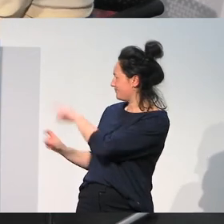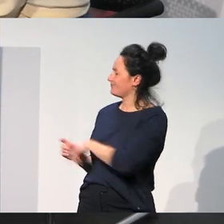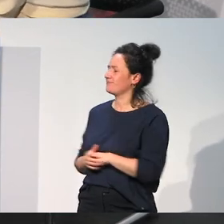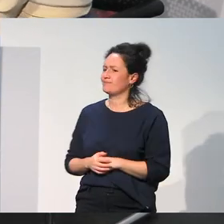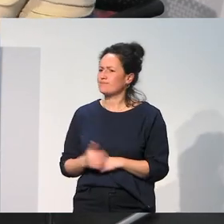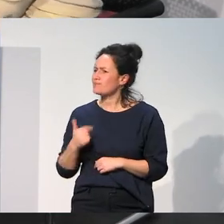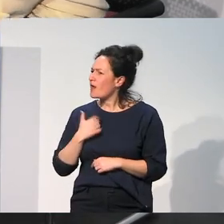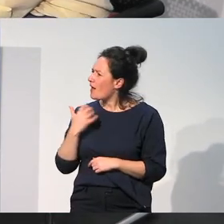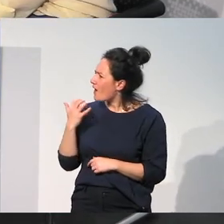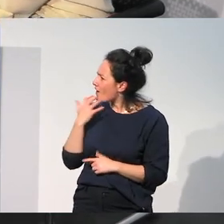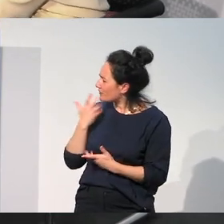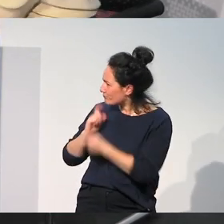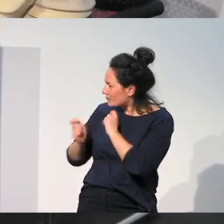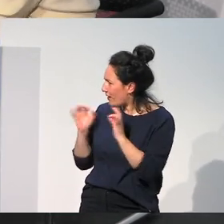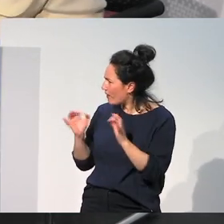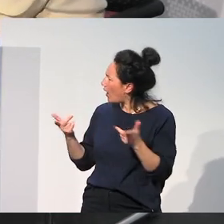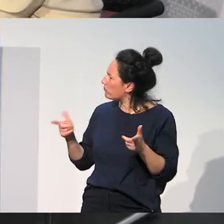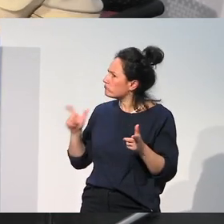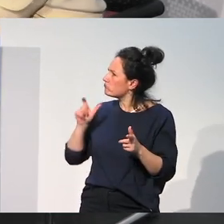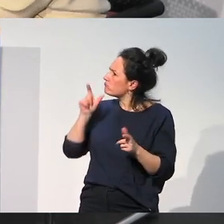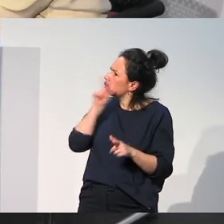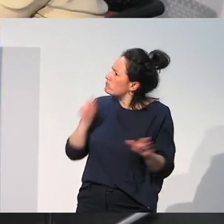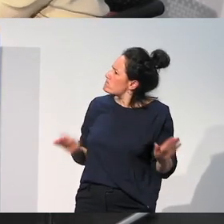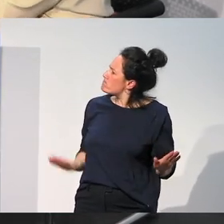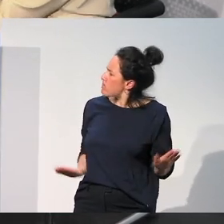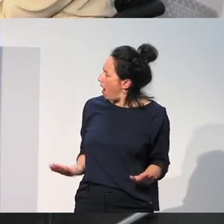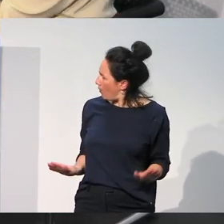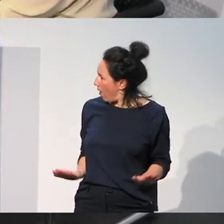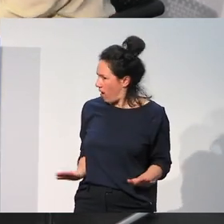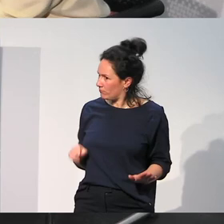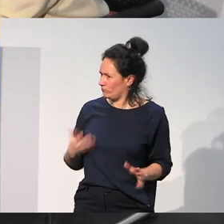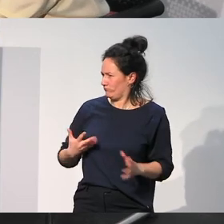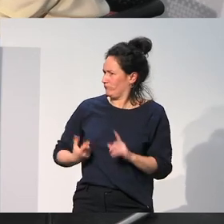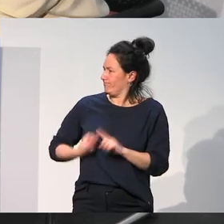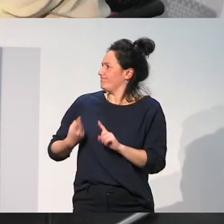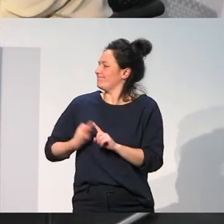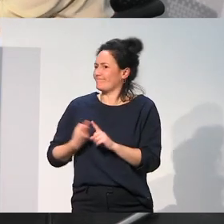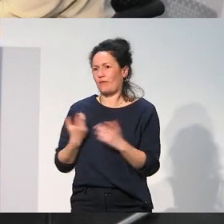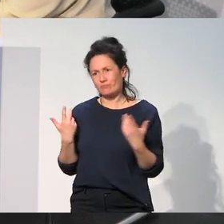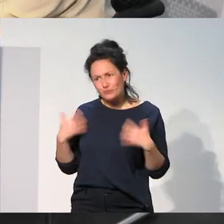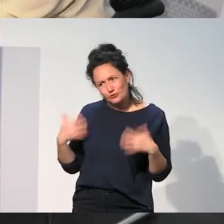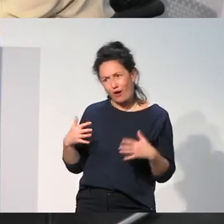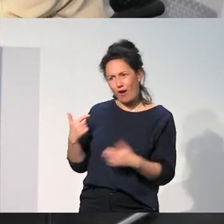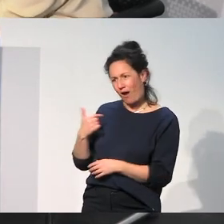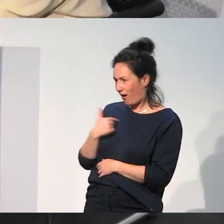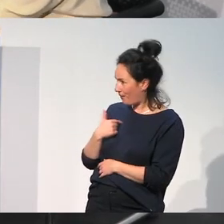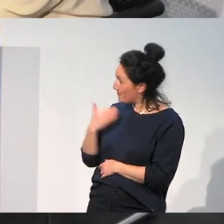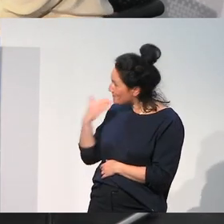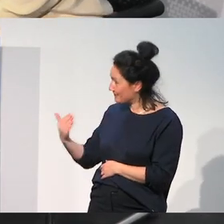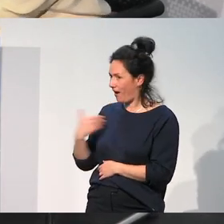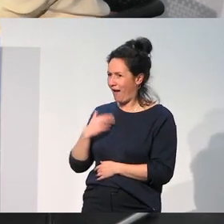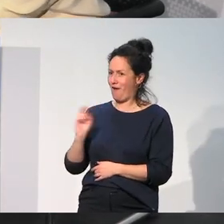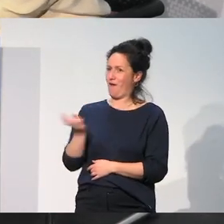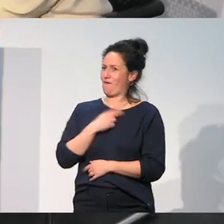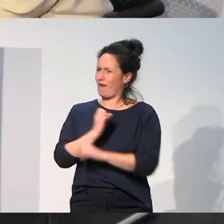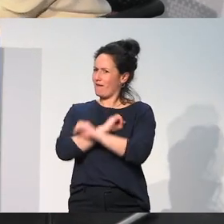parle du pingouin. Parce qu'effectivement, c'est les animaux, mais là, c'est en l'occurrence un pingouin, un animal particulier. Alors déjà, merci. Moi, j'ai pu faire la différence entre le